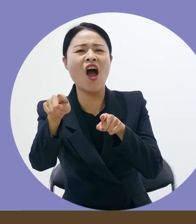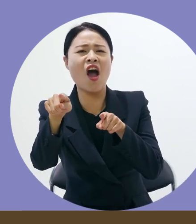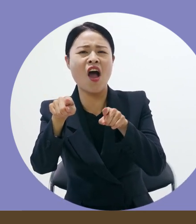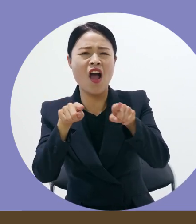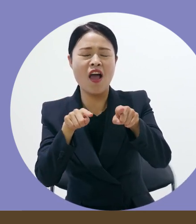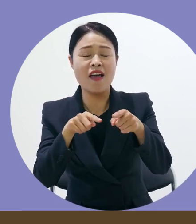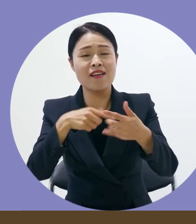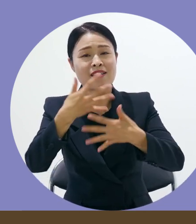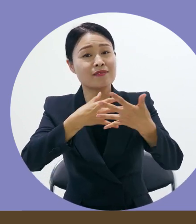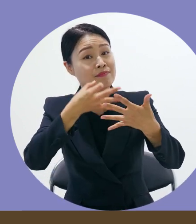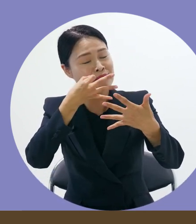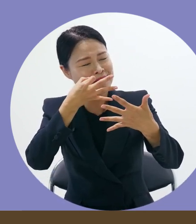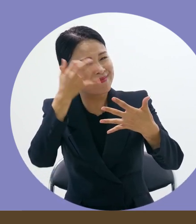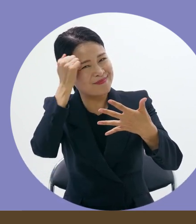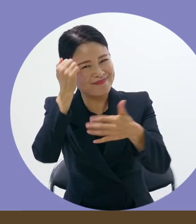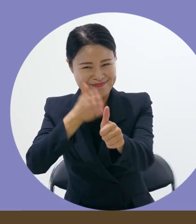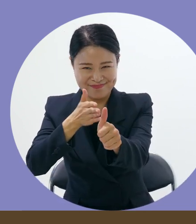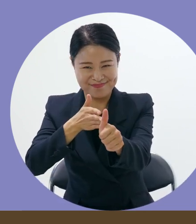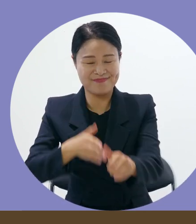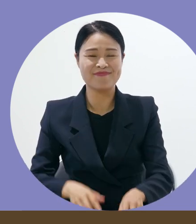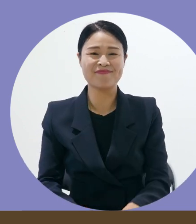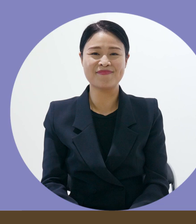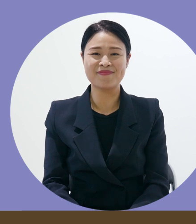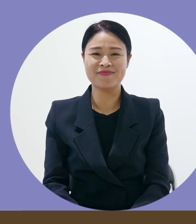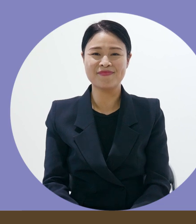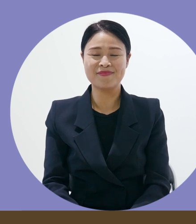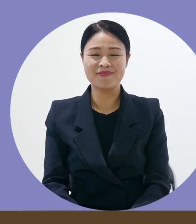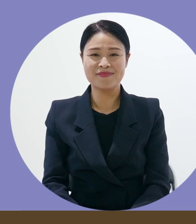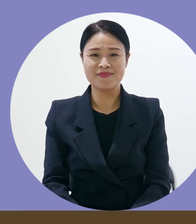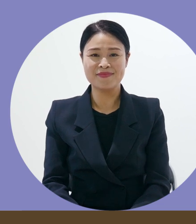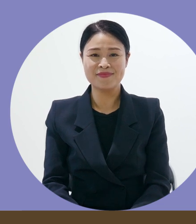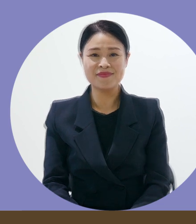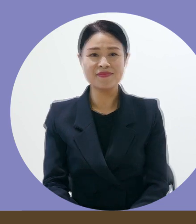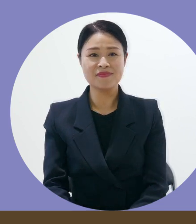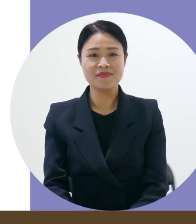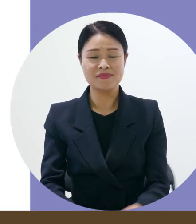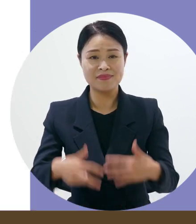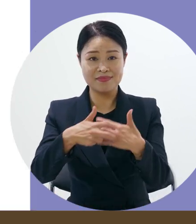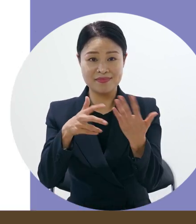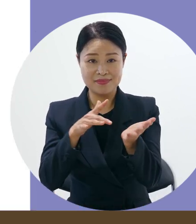차이가 있을 수 있으니 시청에 참고 부탁드립니다.